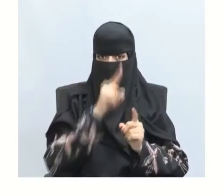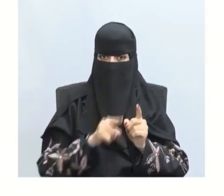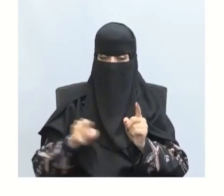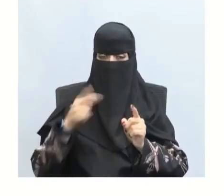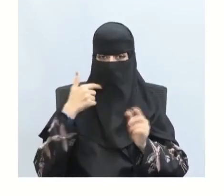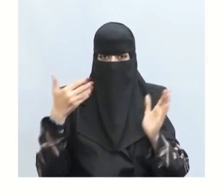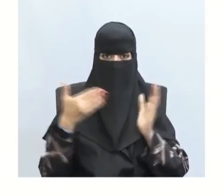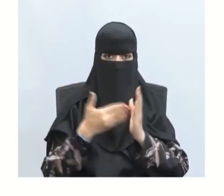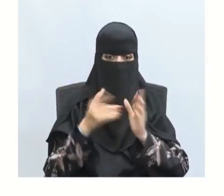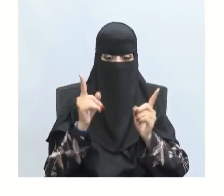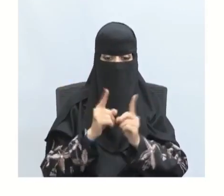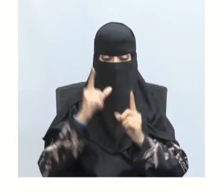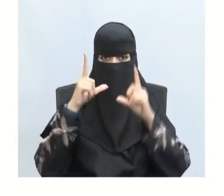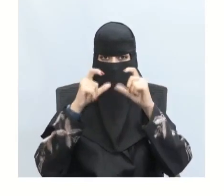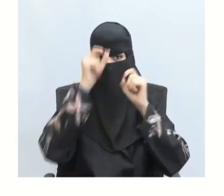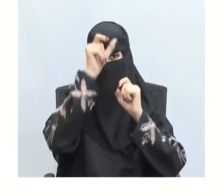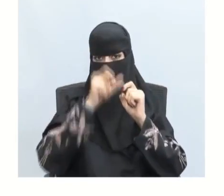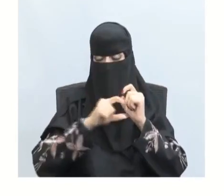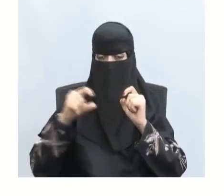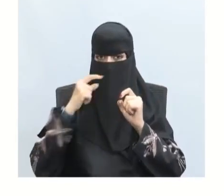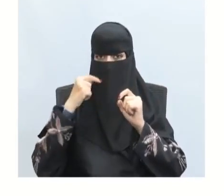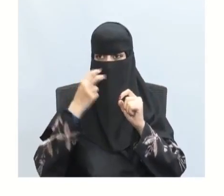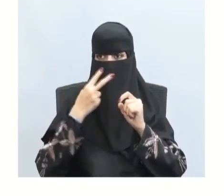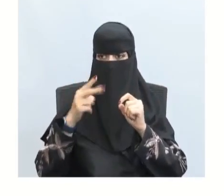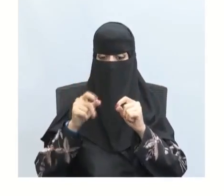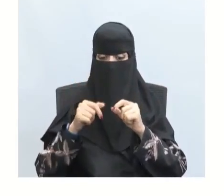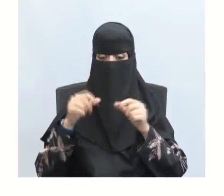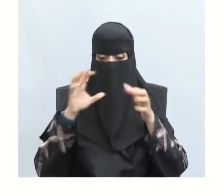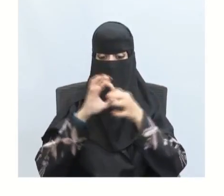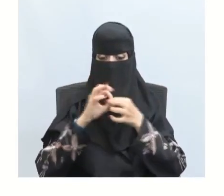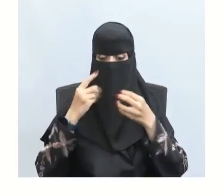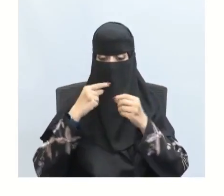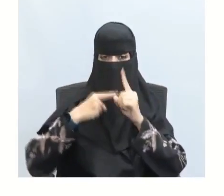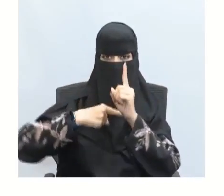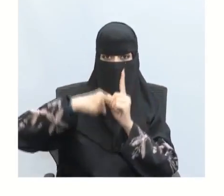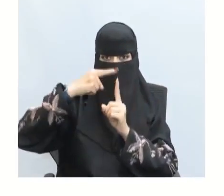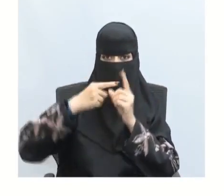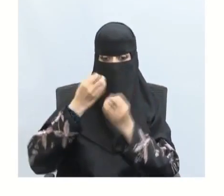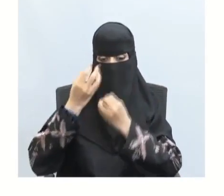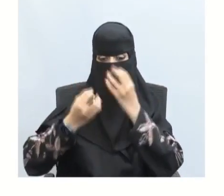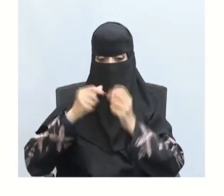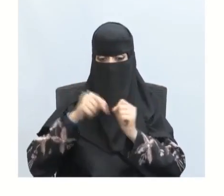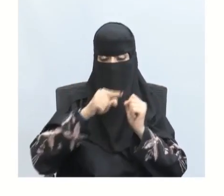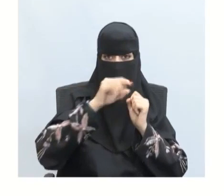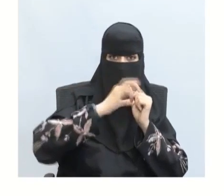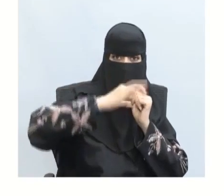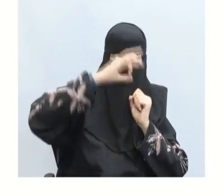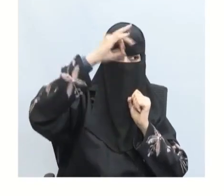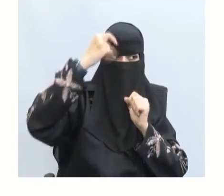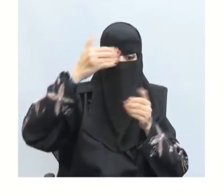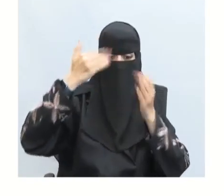كخلاص هذا الشريط الواضح معناا علاقه درجه الحراره ولدينا هنا